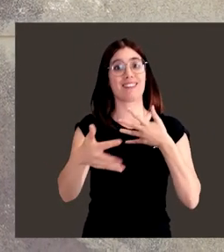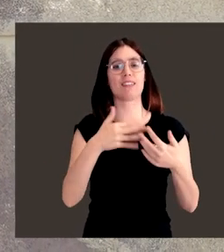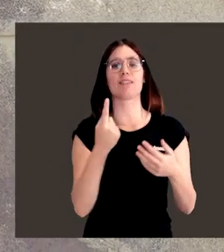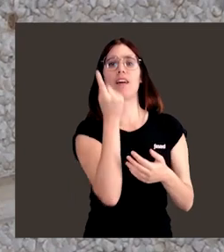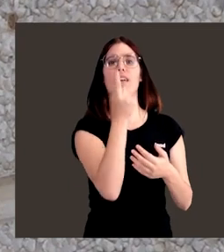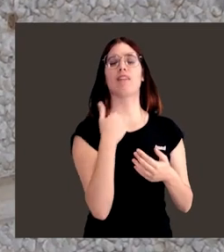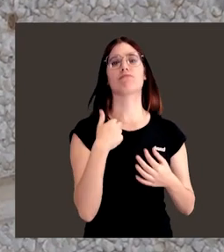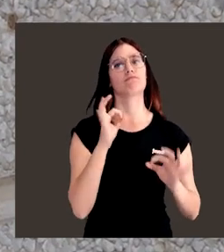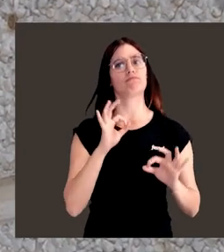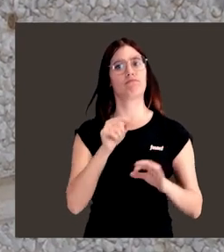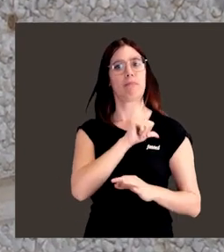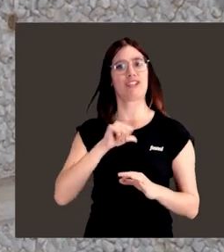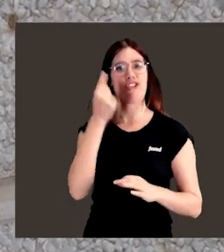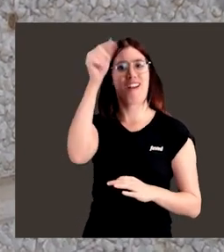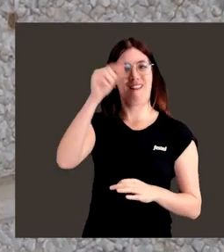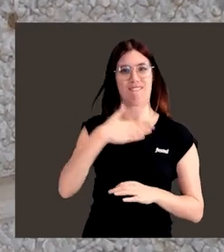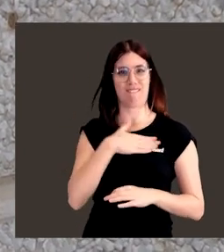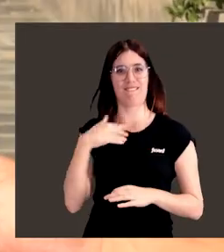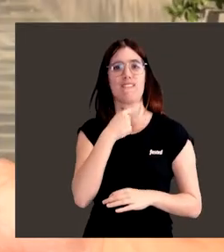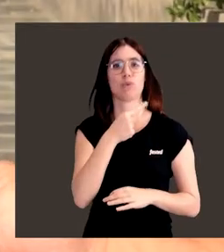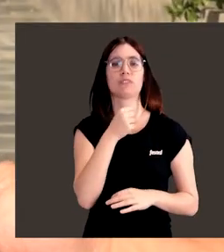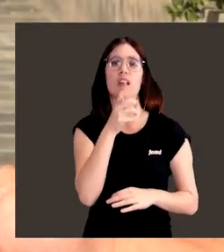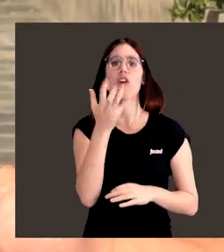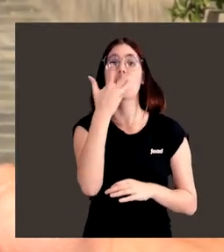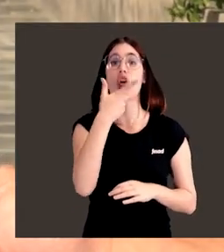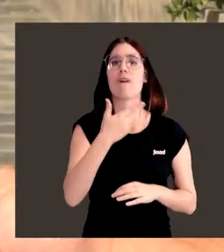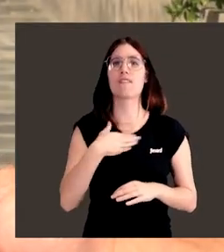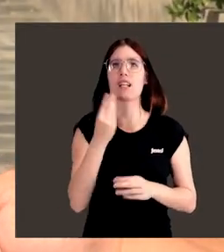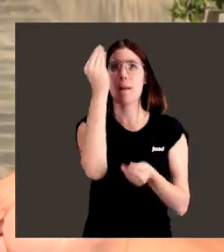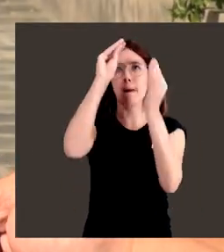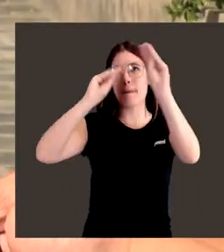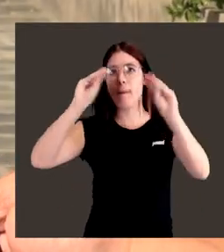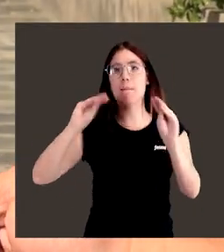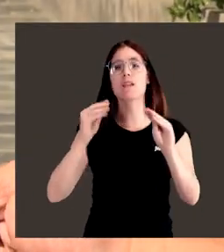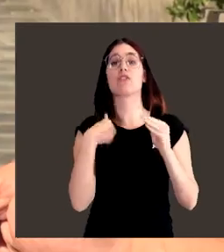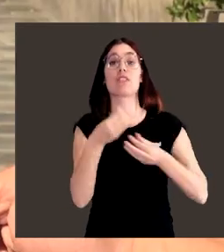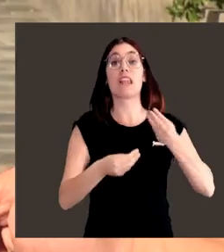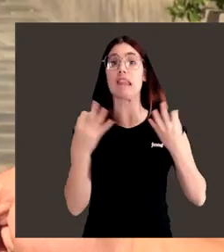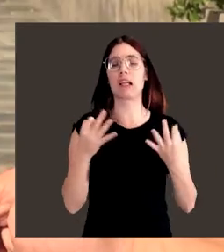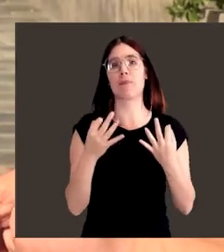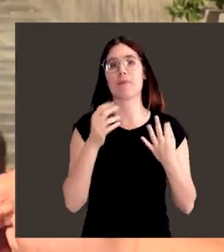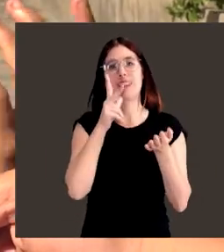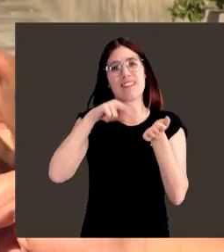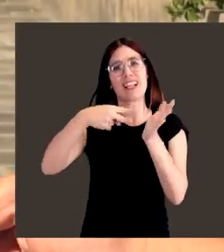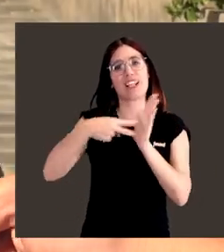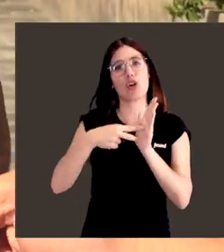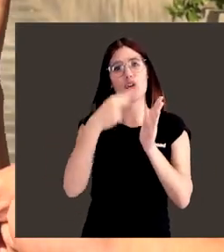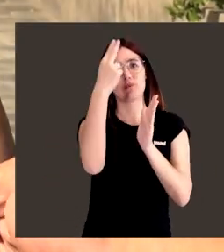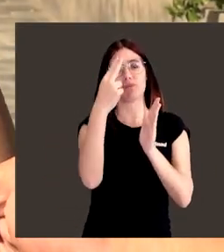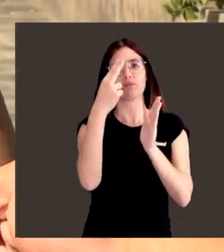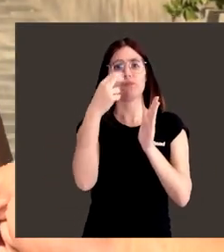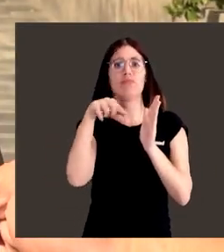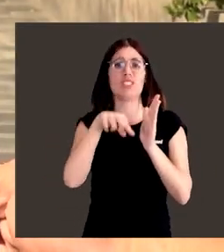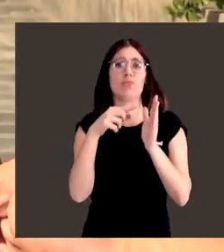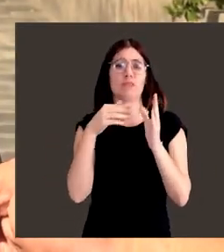imatge i el seu tot personal. El que sí que vaig voler és donar-li un toc una mica més de color. I llavors el que vaig fer, tècnicament,